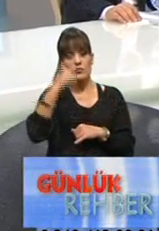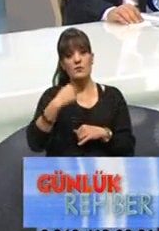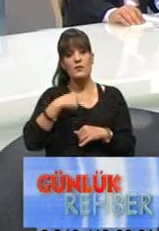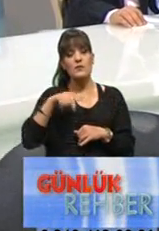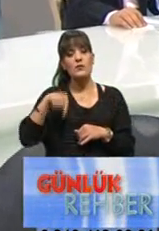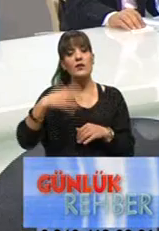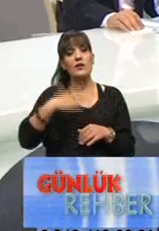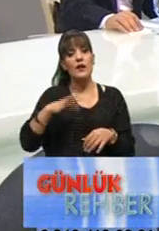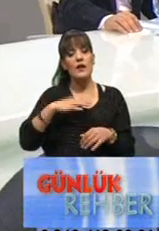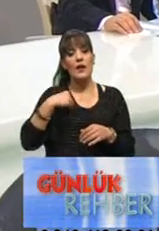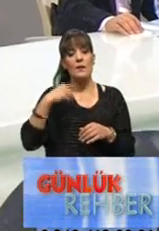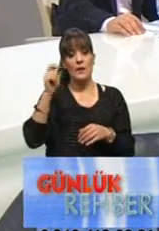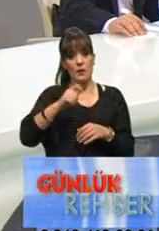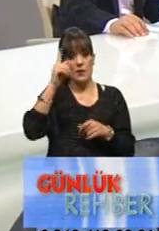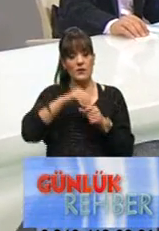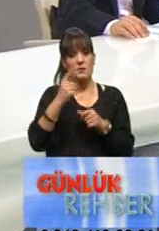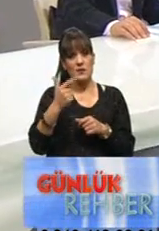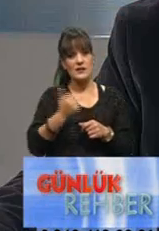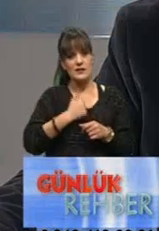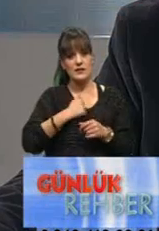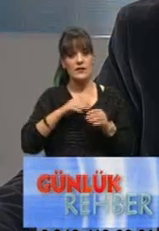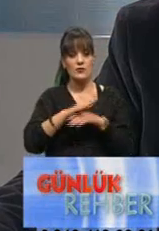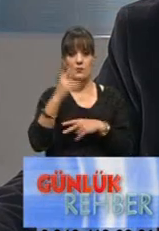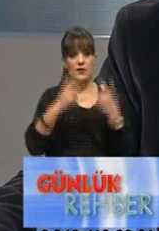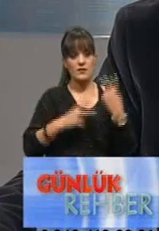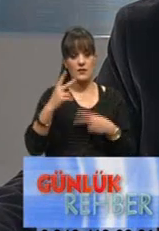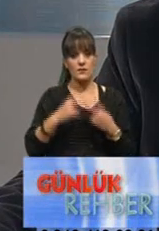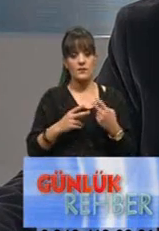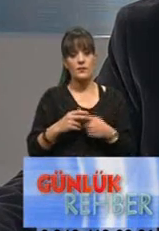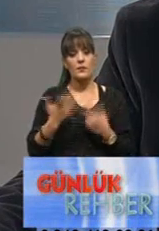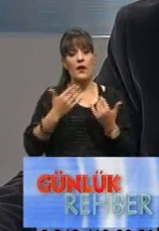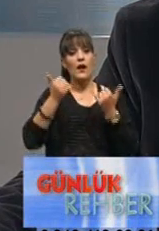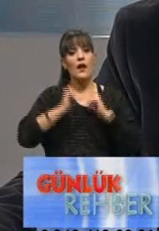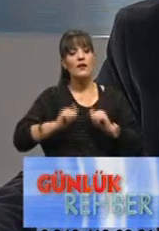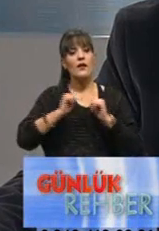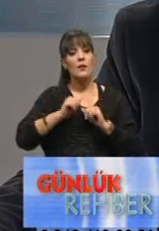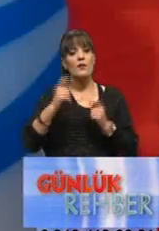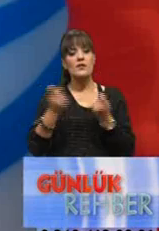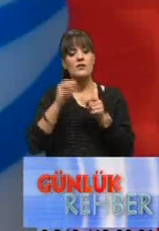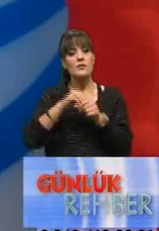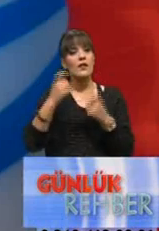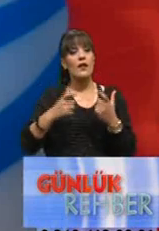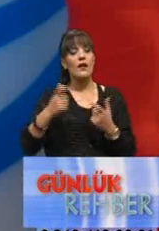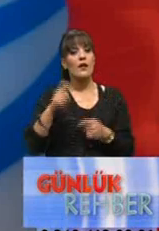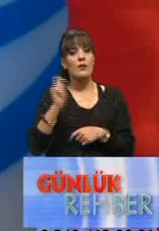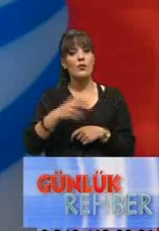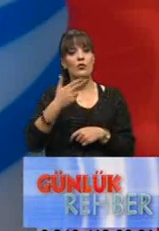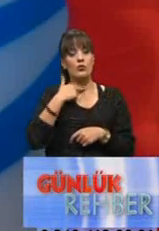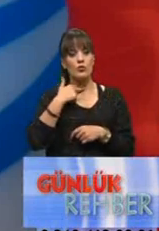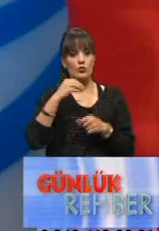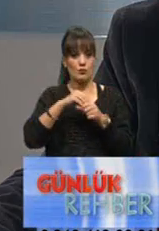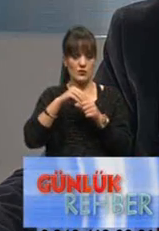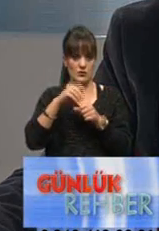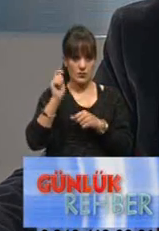biz de bu talepleri yerine getirme noktasında hakikaten sıkıntılarda yaşıyoruz bazen. Hı hı. Peki antrenmanlar, çalışmalar nerelerde yapılıyor? Kulüpler